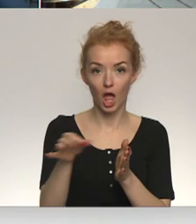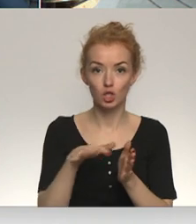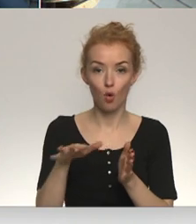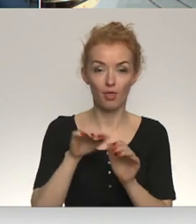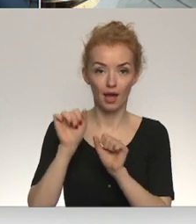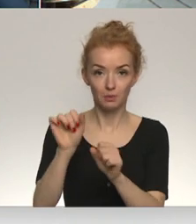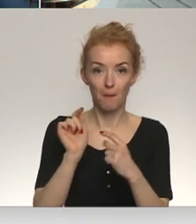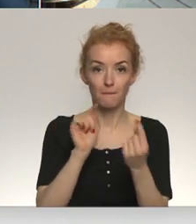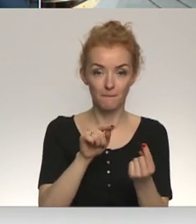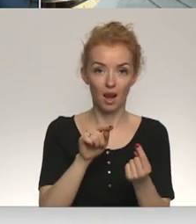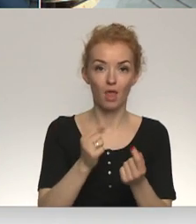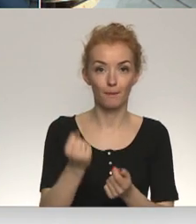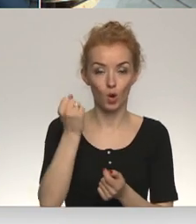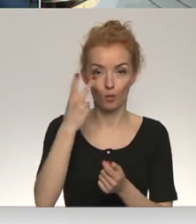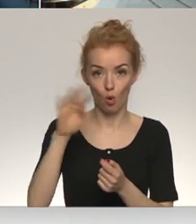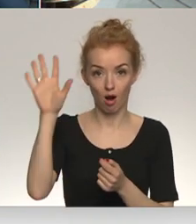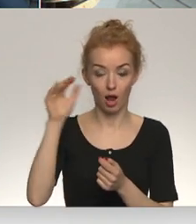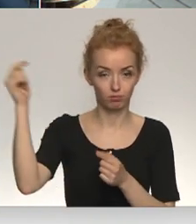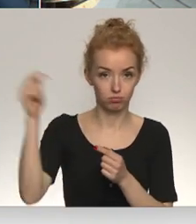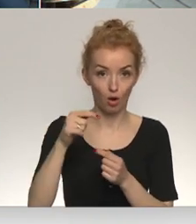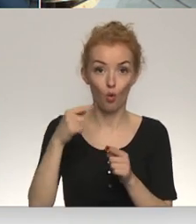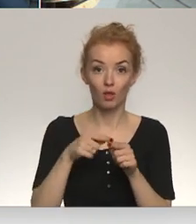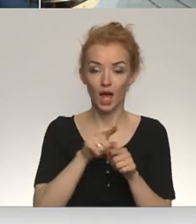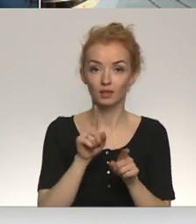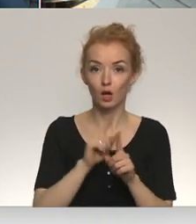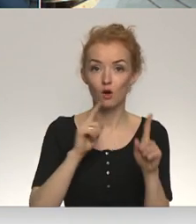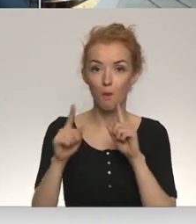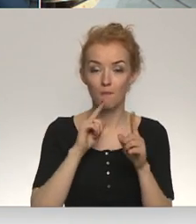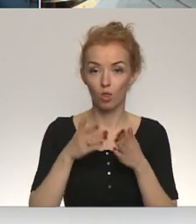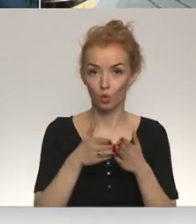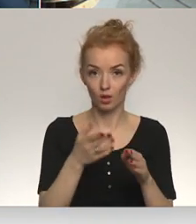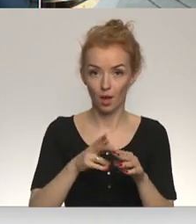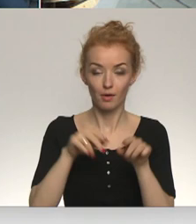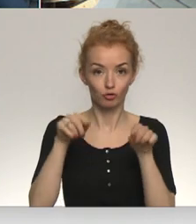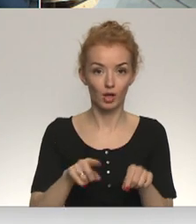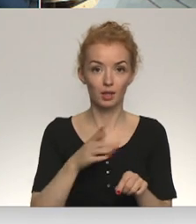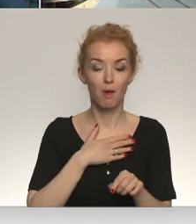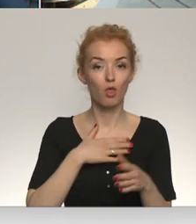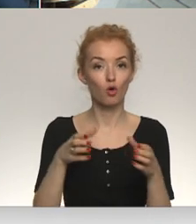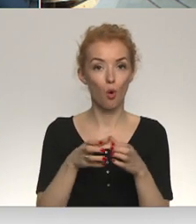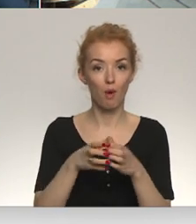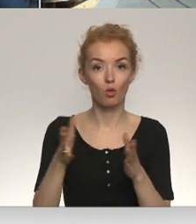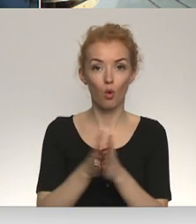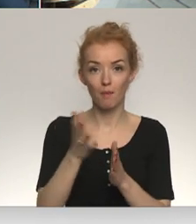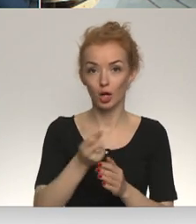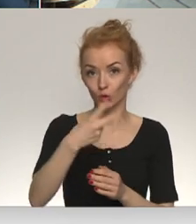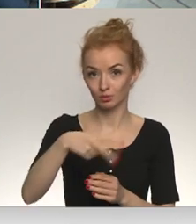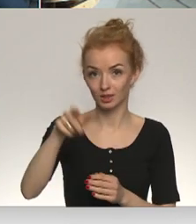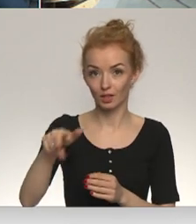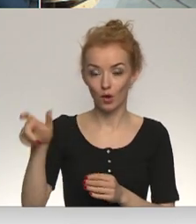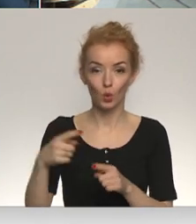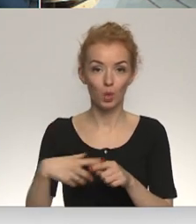aizsardzība pret draudiem no gaisa. Tajā pašā laikā tas ir komandu kuģis, tāpēc uz klāja ir mana komanda ar 20 cilvēkiem, un